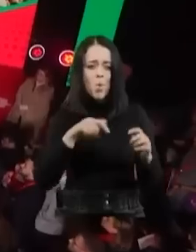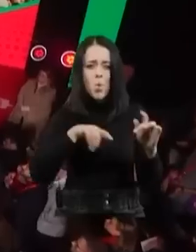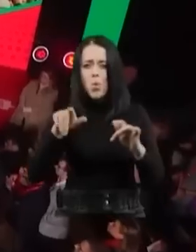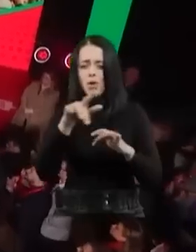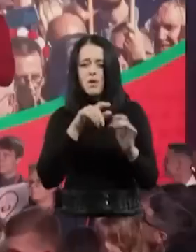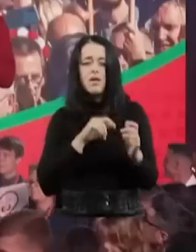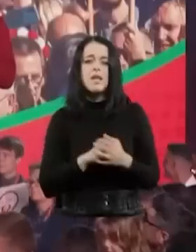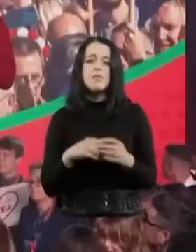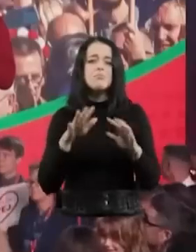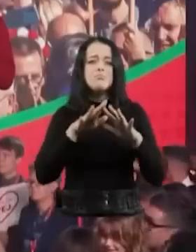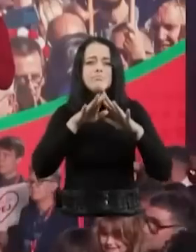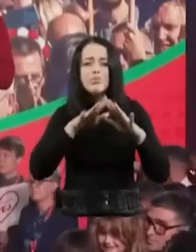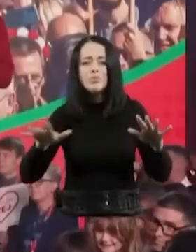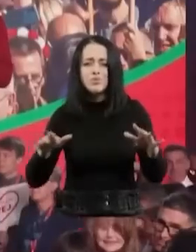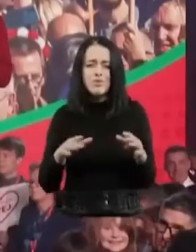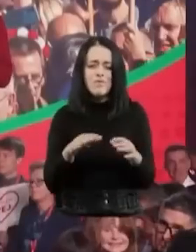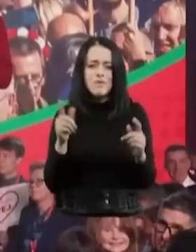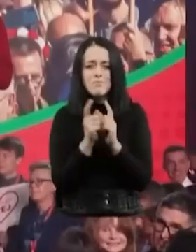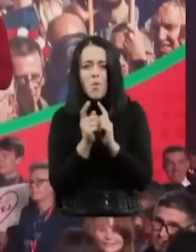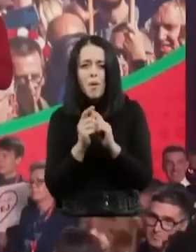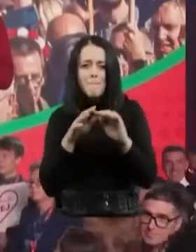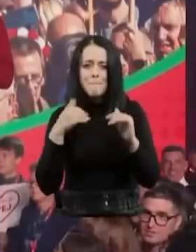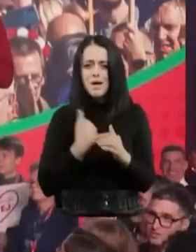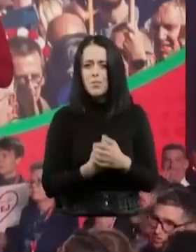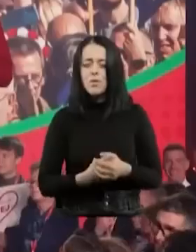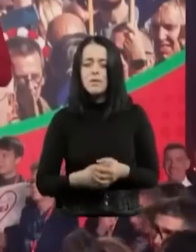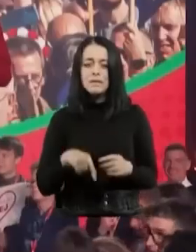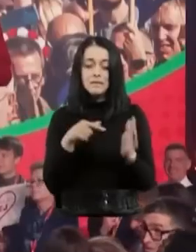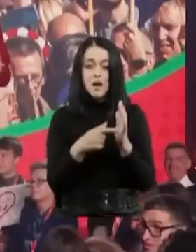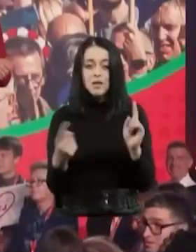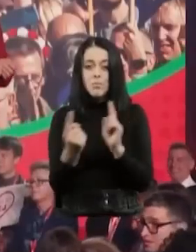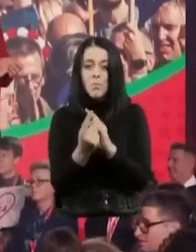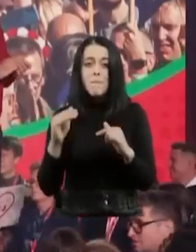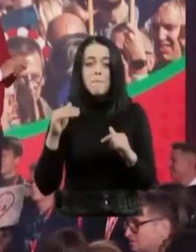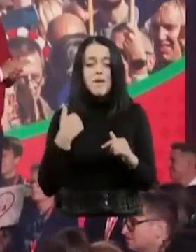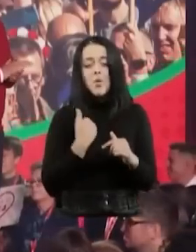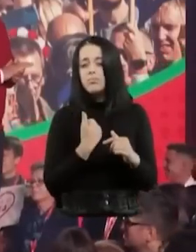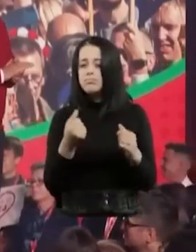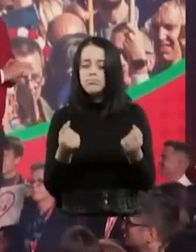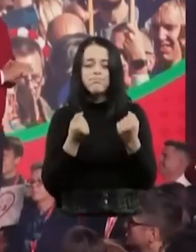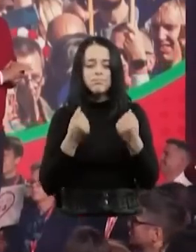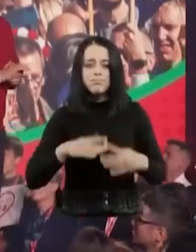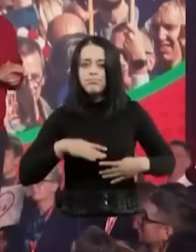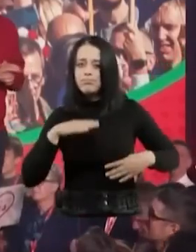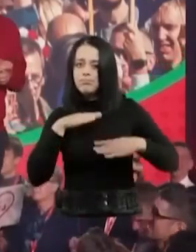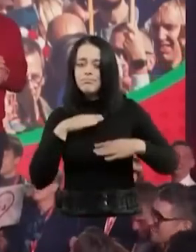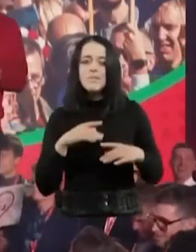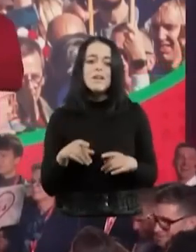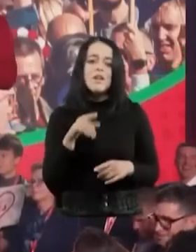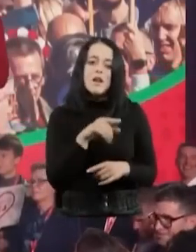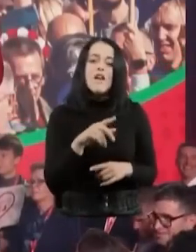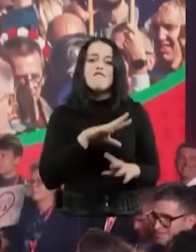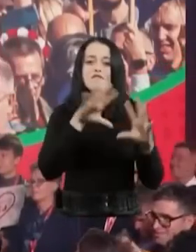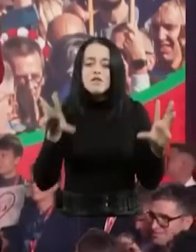Europejskiej, zmiany prawa w zakresie migracji, czyli pakt migracyjny, i kwestie podniesienia wieku emerytalnego. I